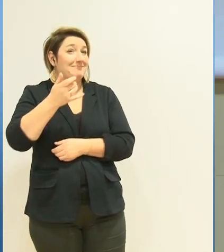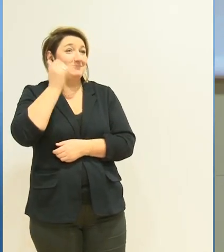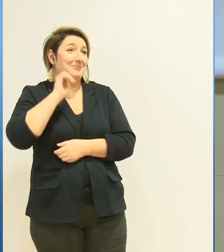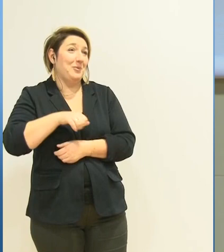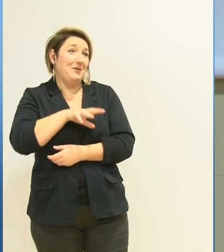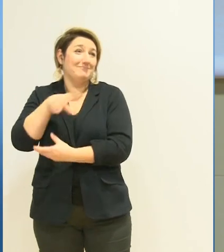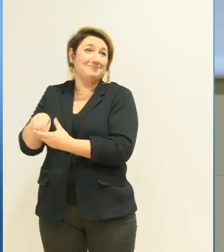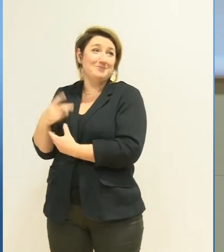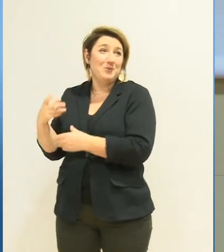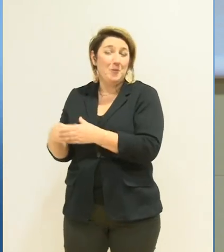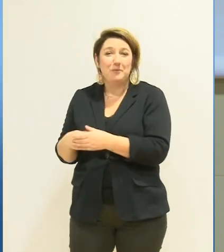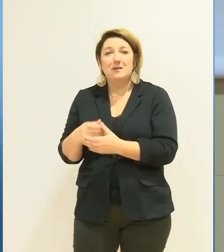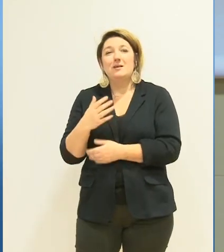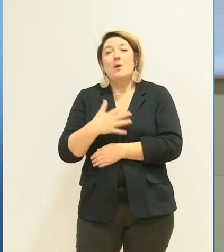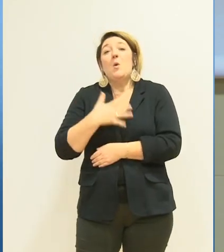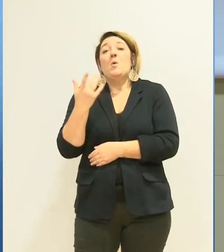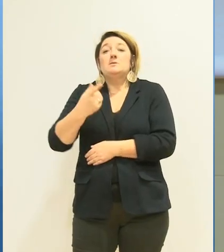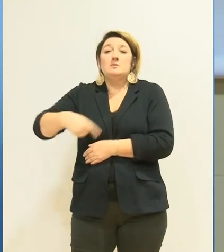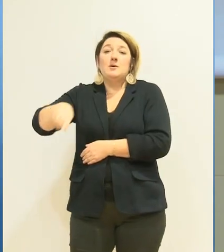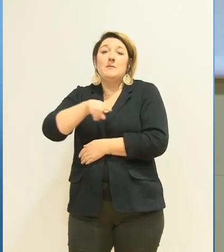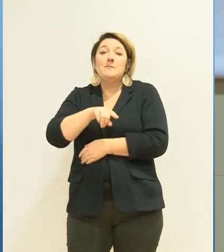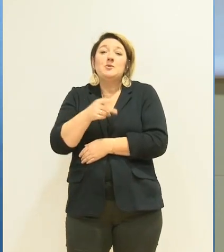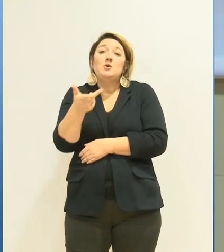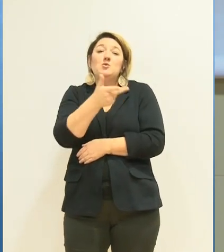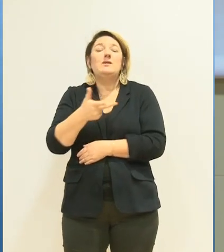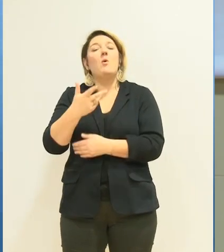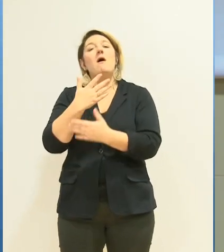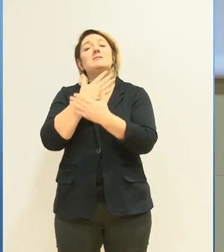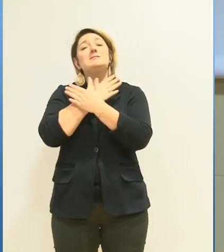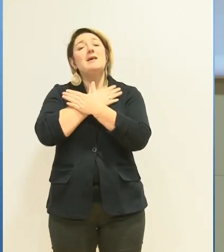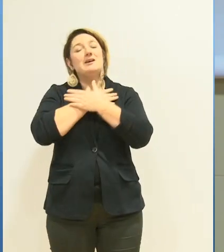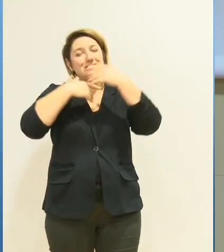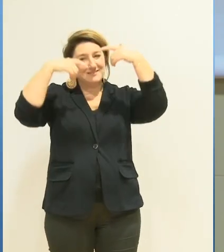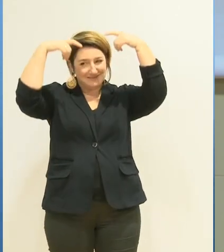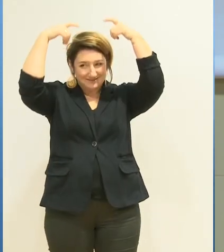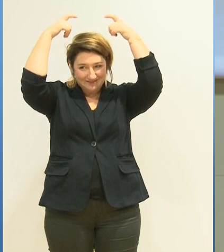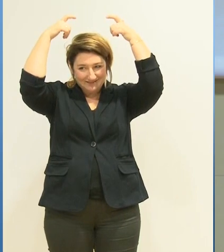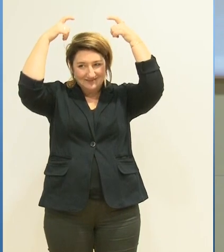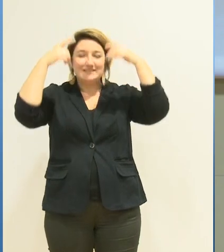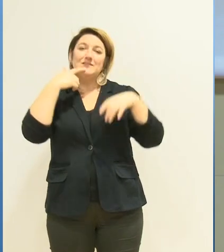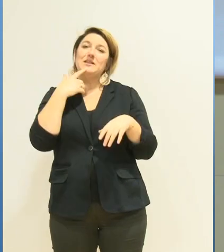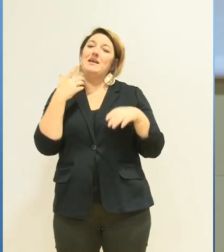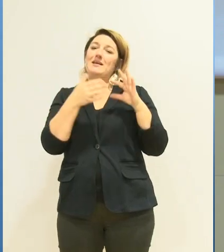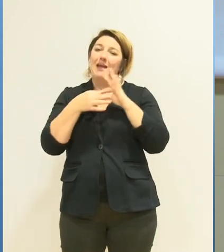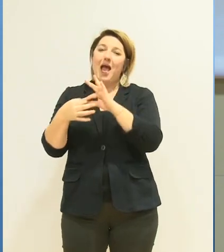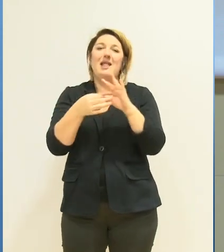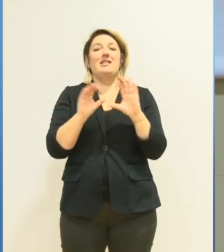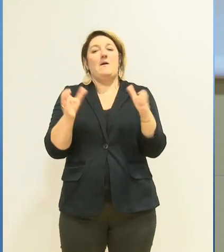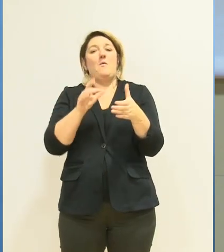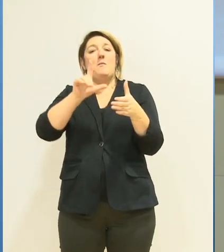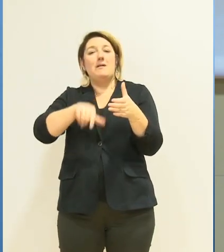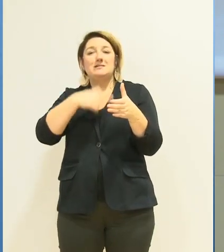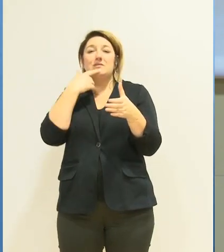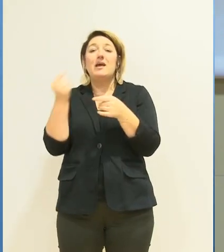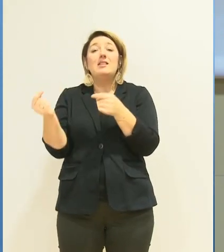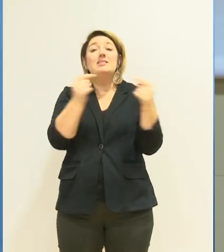heureusement dans leur grande sagesse et ils forment un intergroupe ce qui fait que ça ne changera pas là les